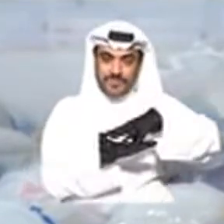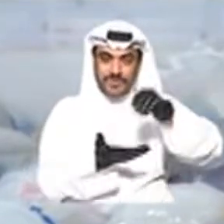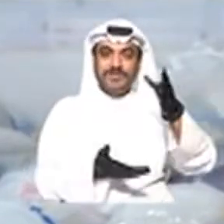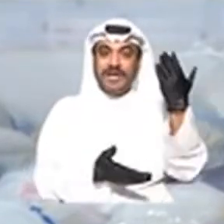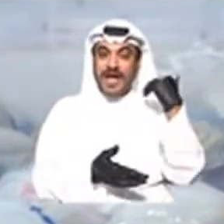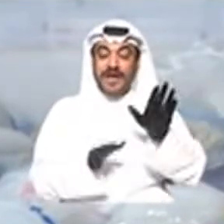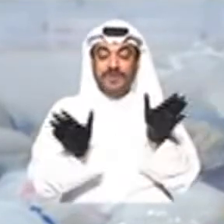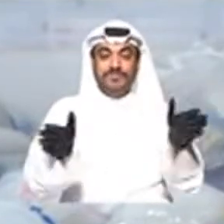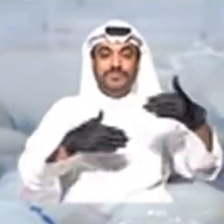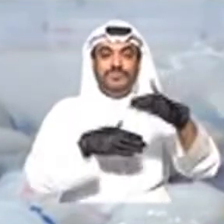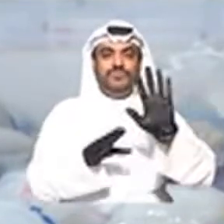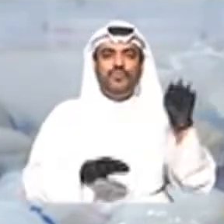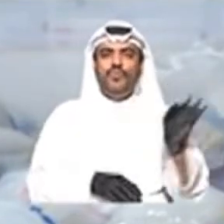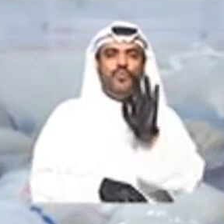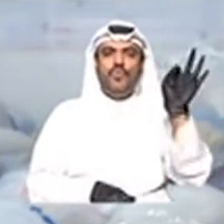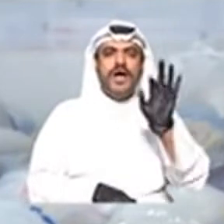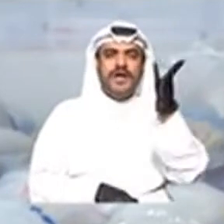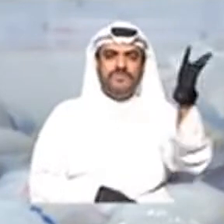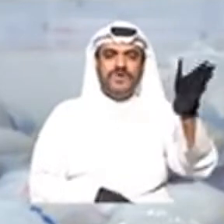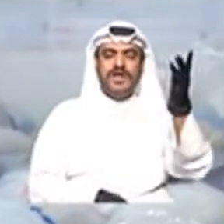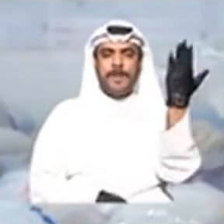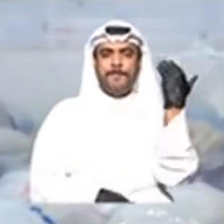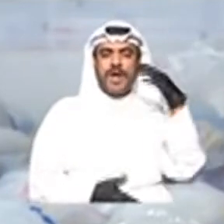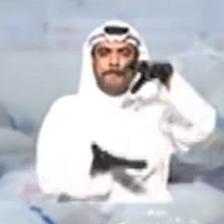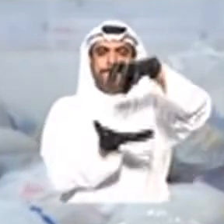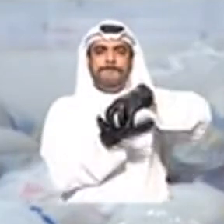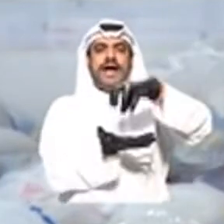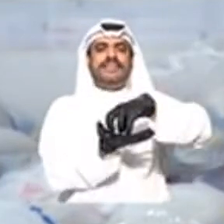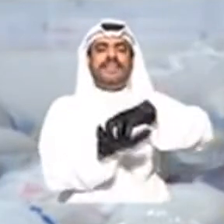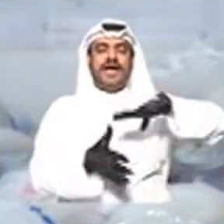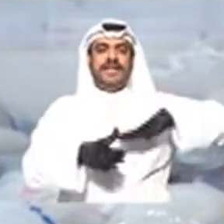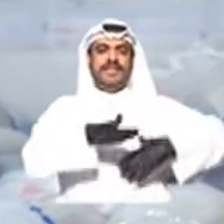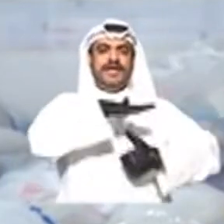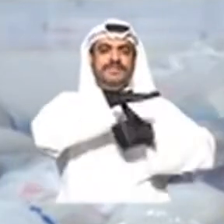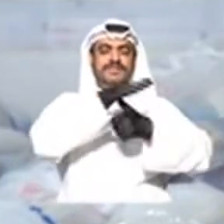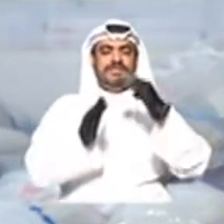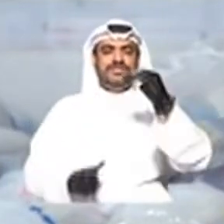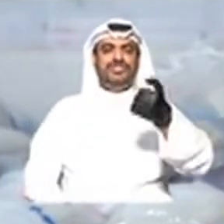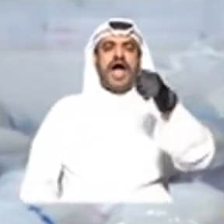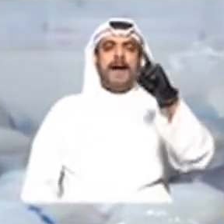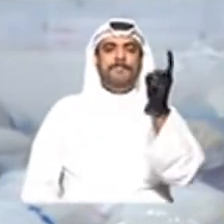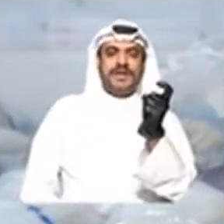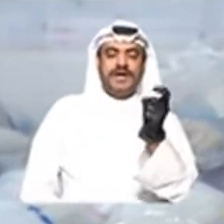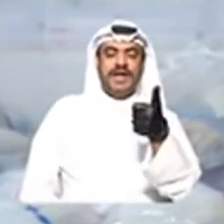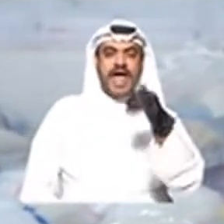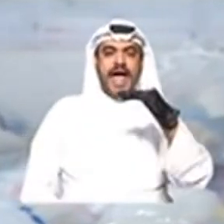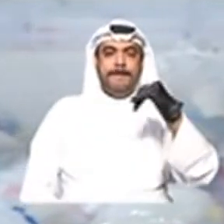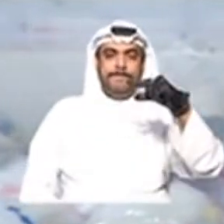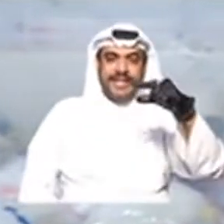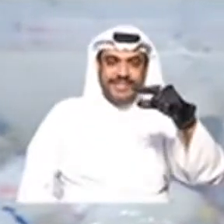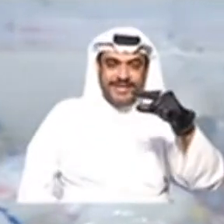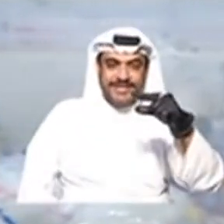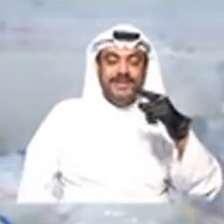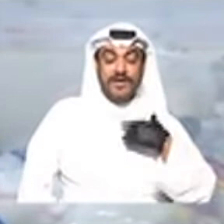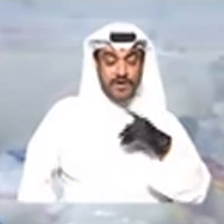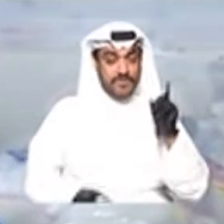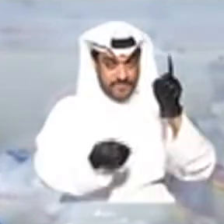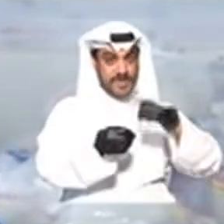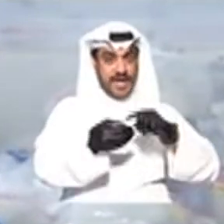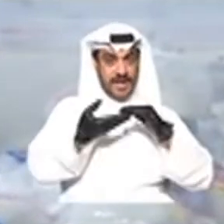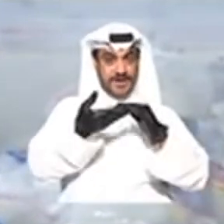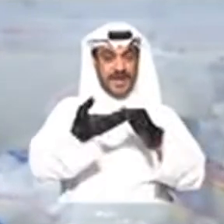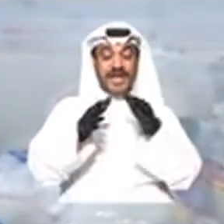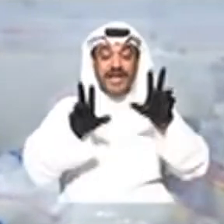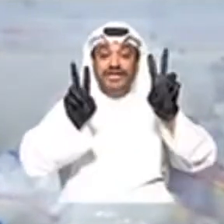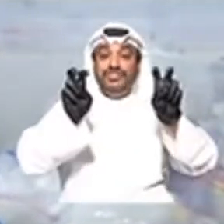الأحمد 23 عمارة لهم، والتعاون وثيق طبعا. احنا طبعا ولكن بذكر شيء، انا الاسر المحتاجه كذلك اللي